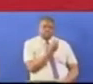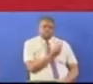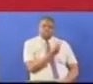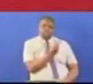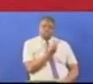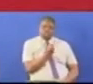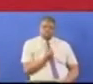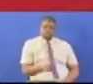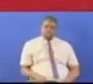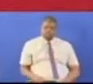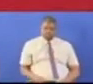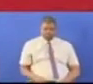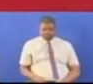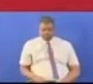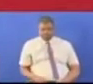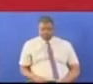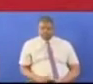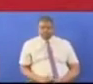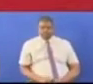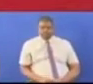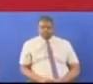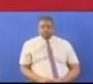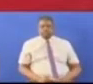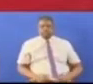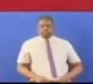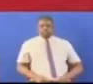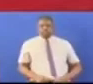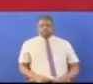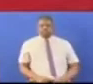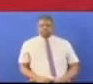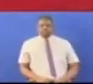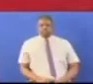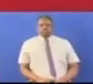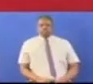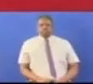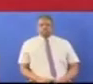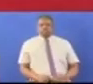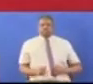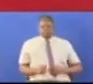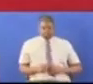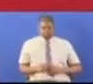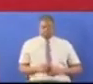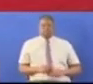2021, yani the written laws miscellaneous amendments number 3 act